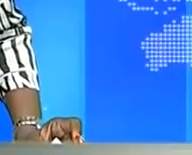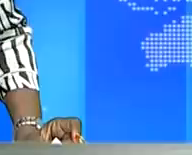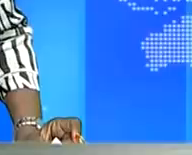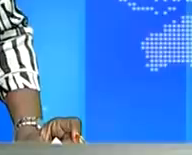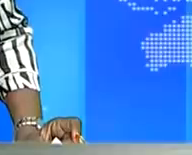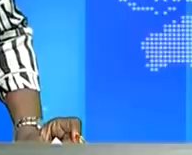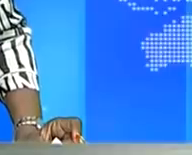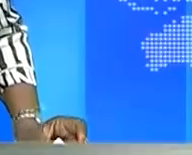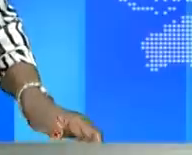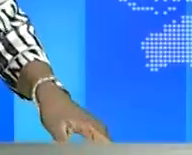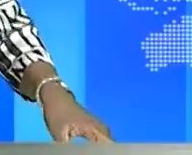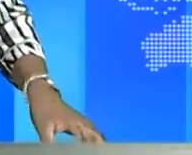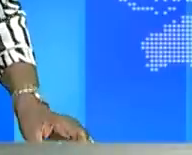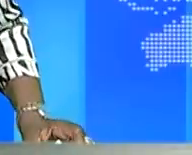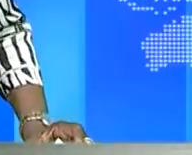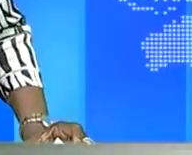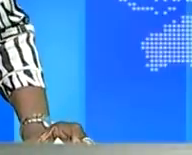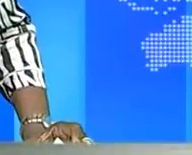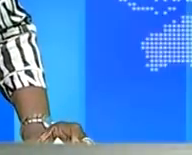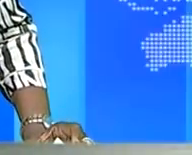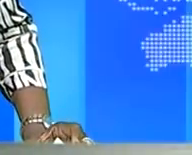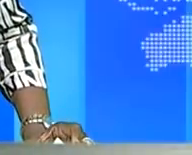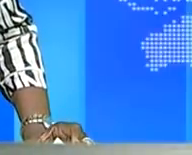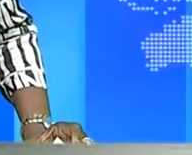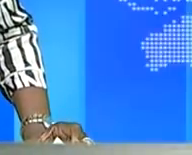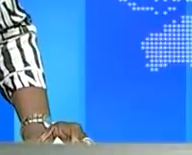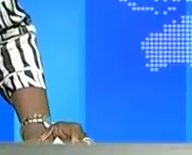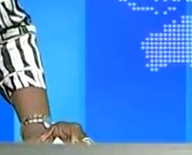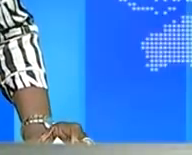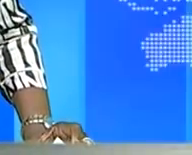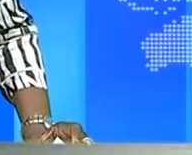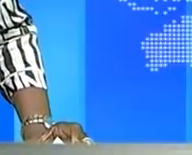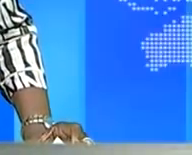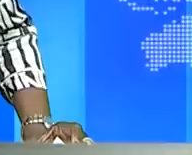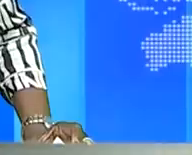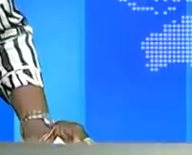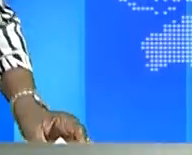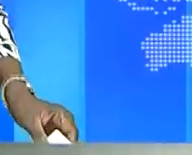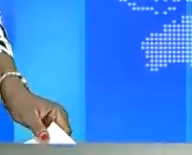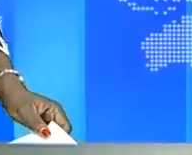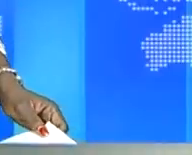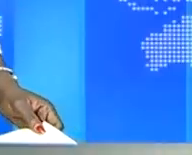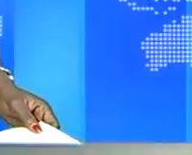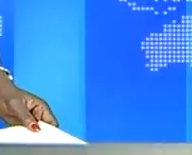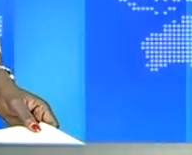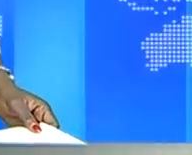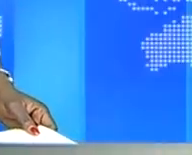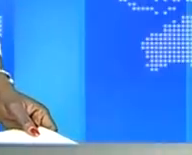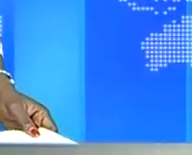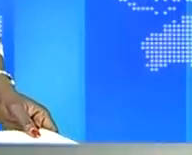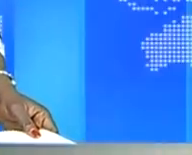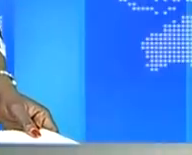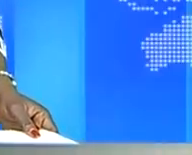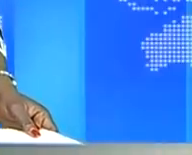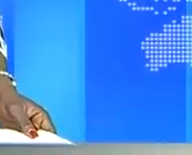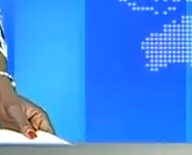du diocèse de Kinshasa qui annonçait l'état critique du cardinal qui pourrait être évacué pour des soins appropriés à l'étranger. Dans son